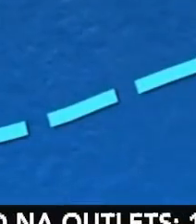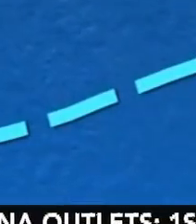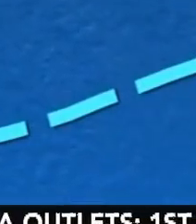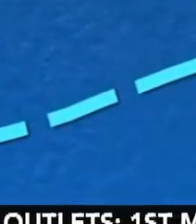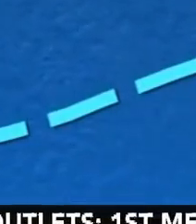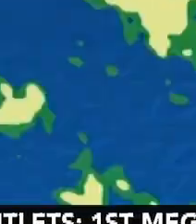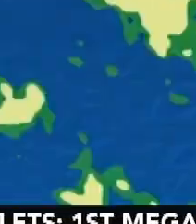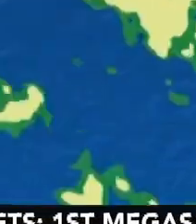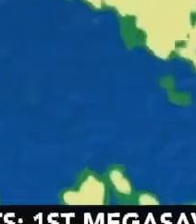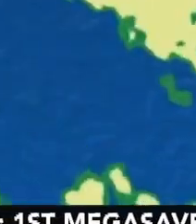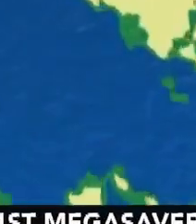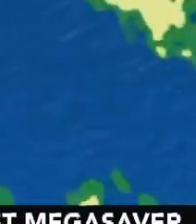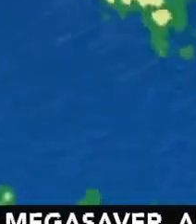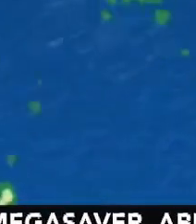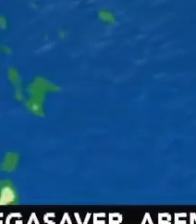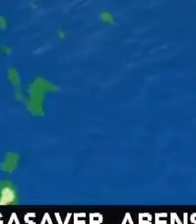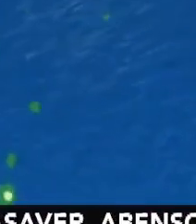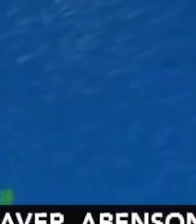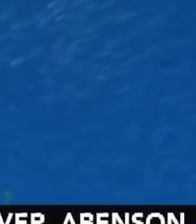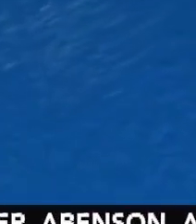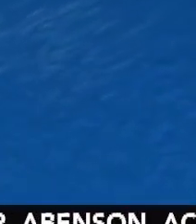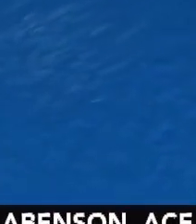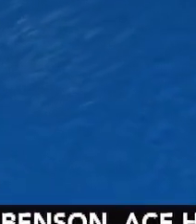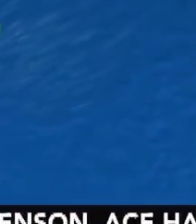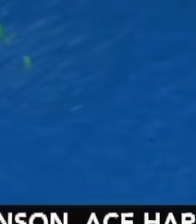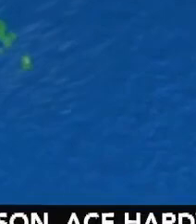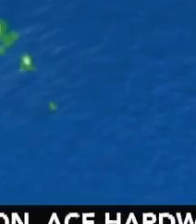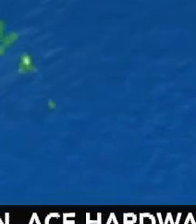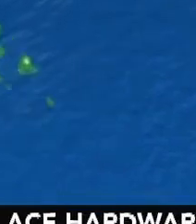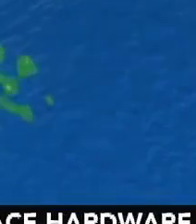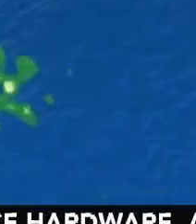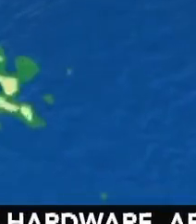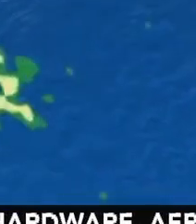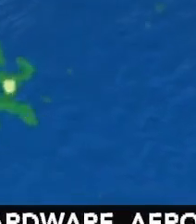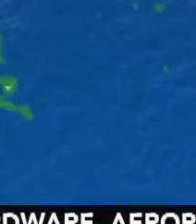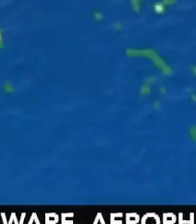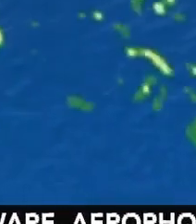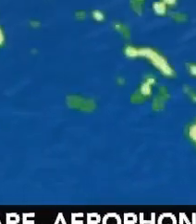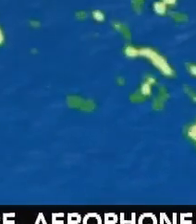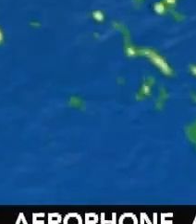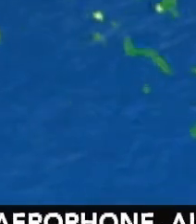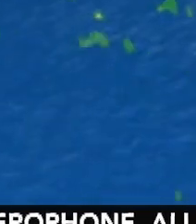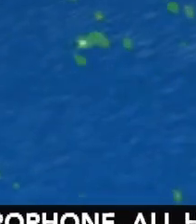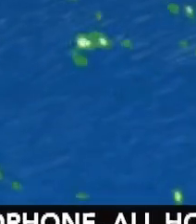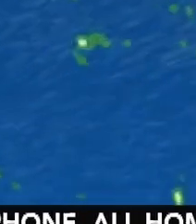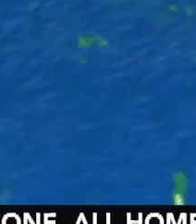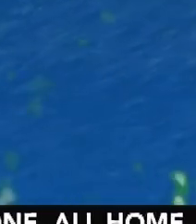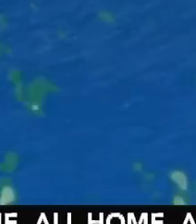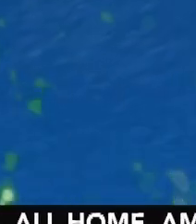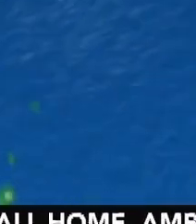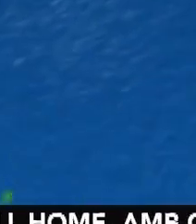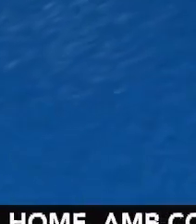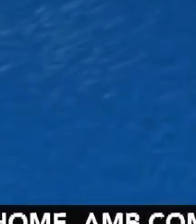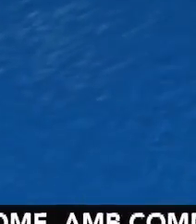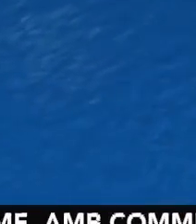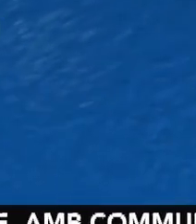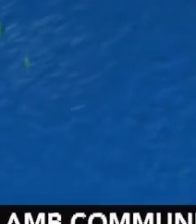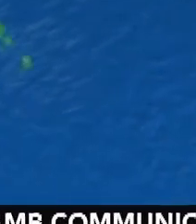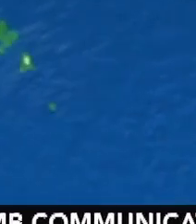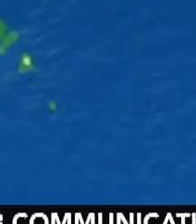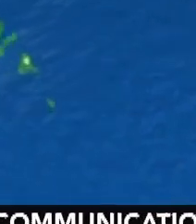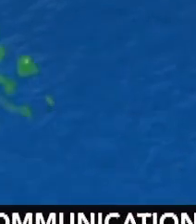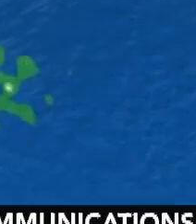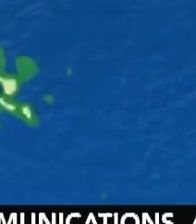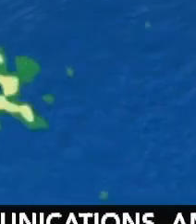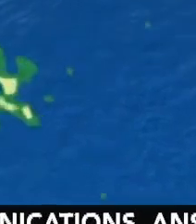forecast ng Metro Weather, umaga pa lang ay maulan na sa Bataan, Zambales, Mimaropa at Bicol Region. At pagsapi ng hapon ay uulanin